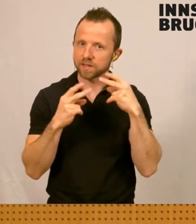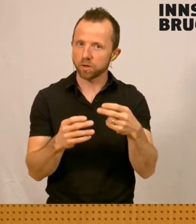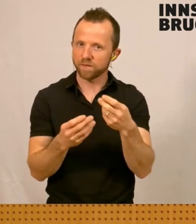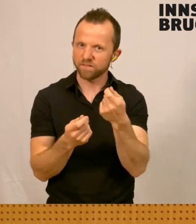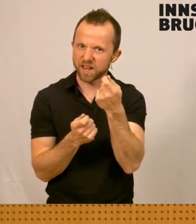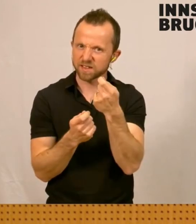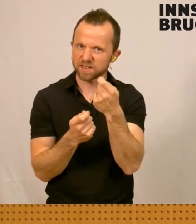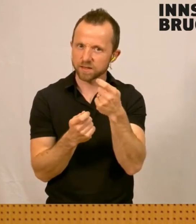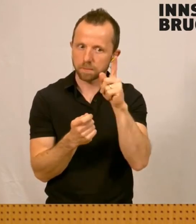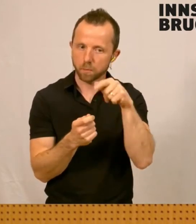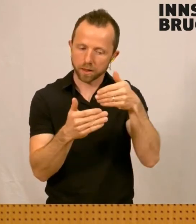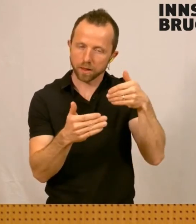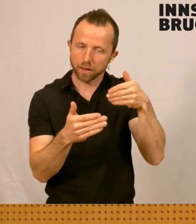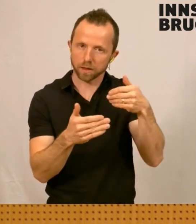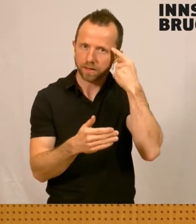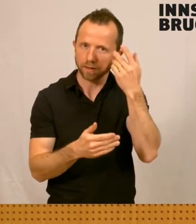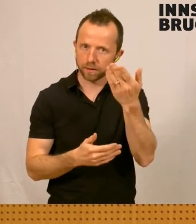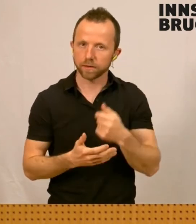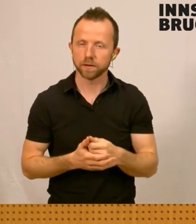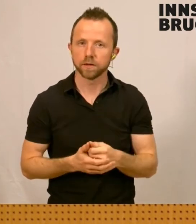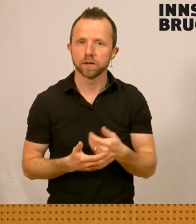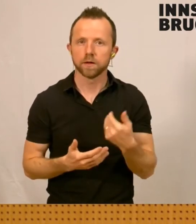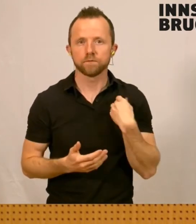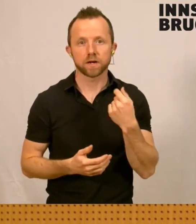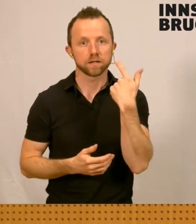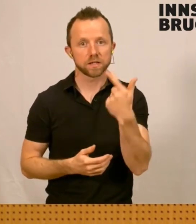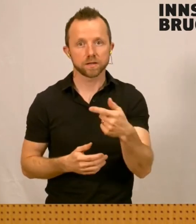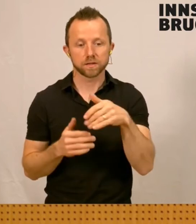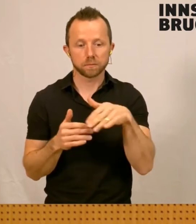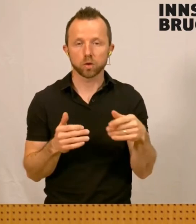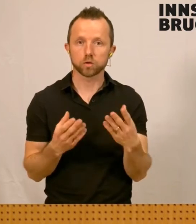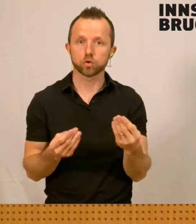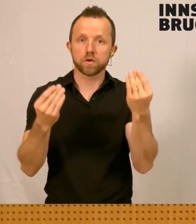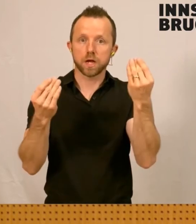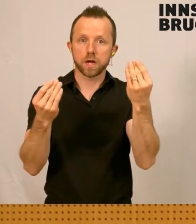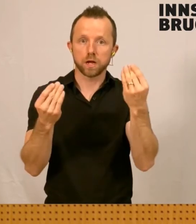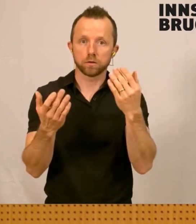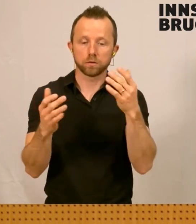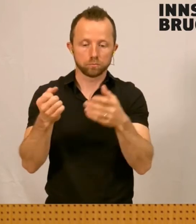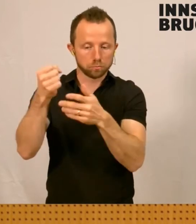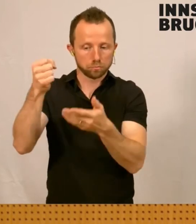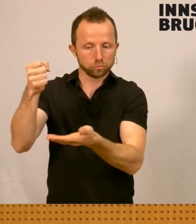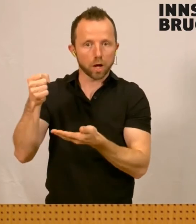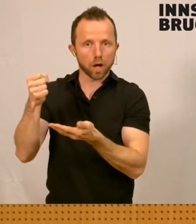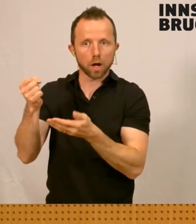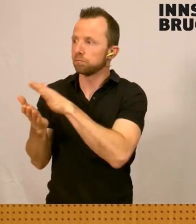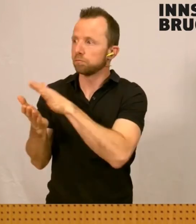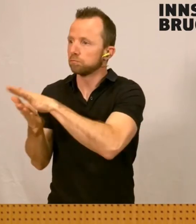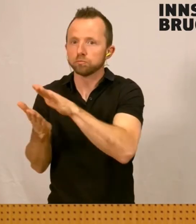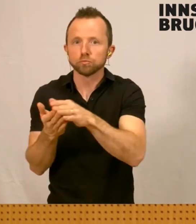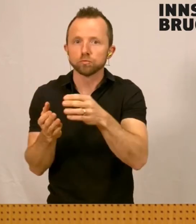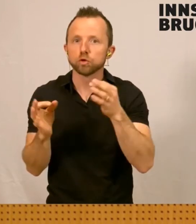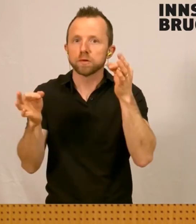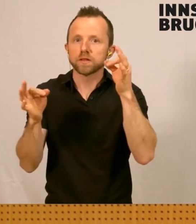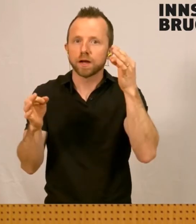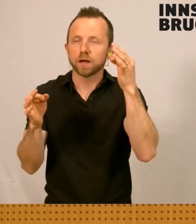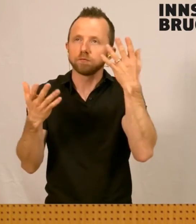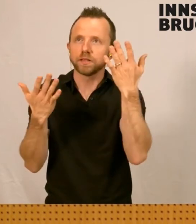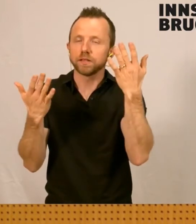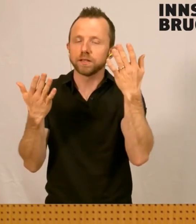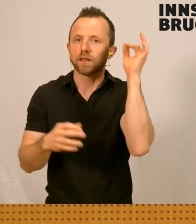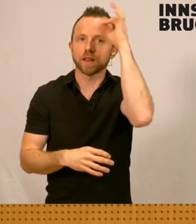Monate. Zuerst 20 Millionen Euro zu viel und verfügbar für alle möglichen Spezialträume.